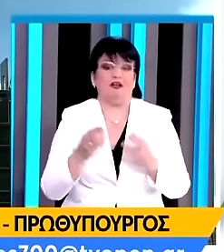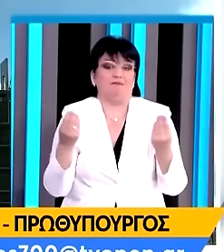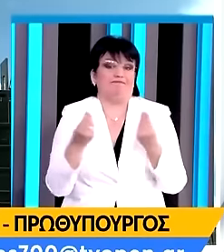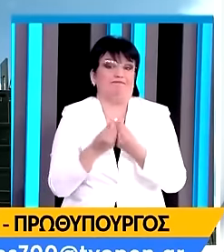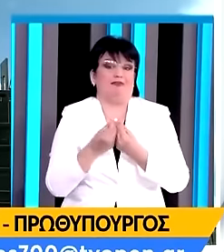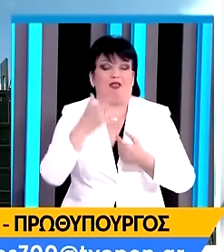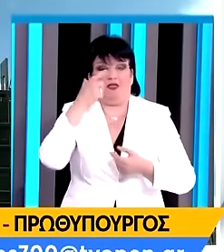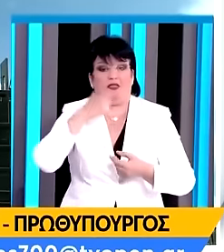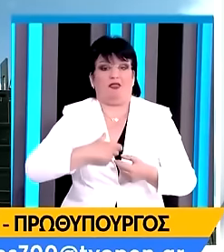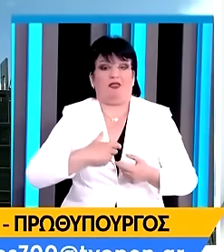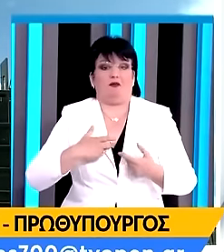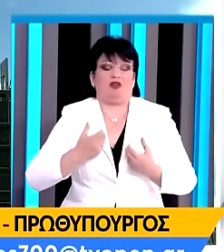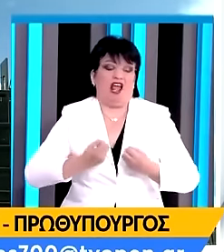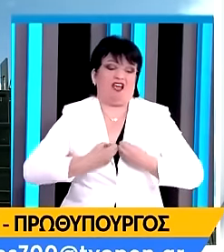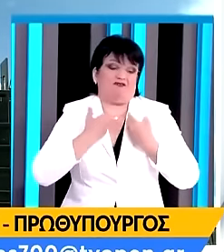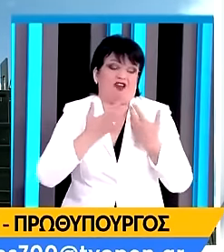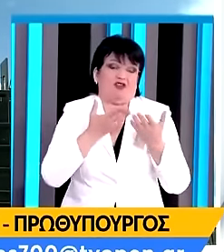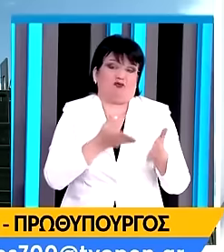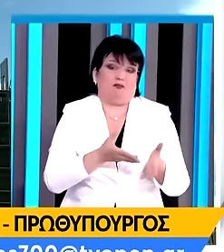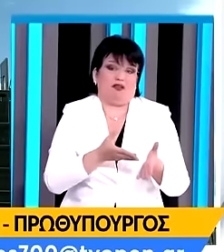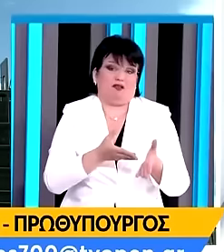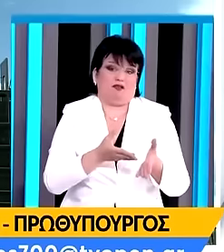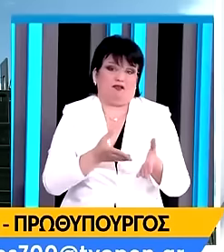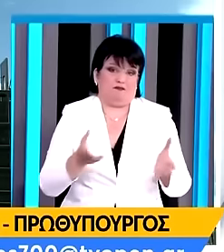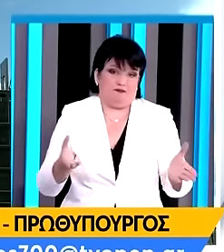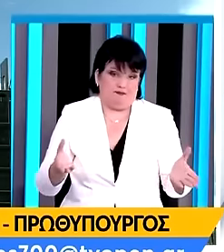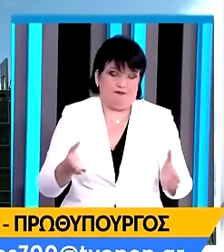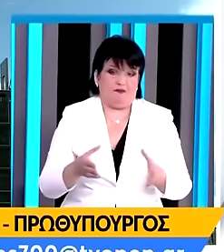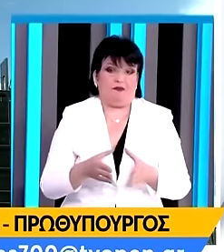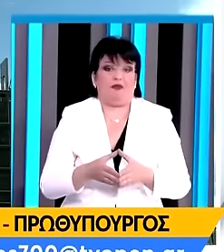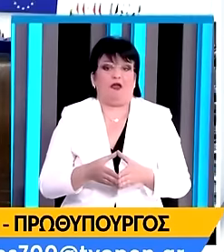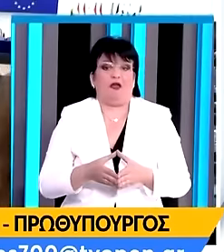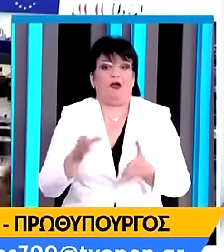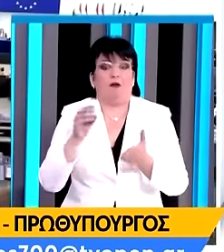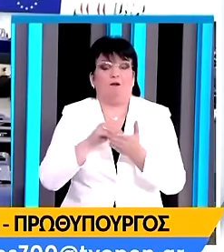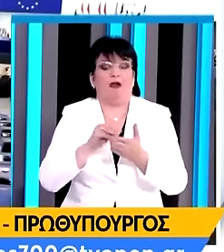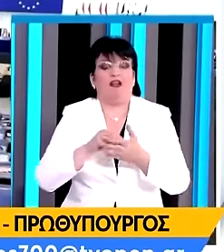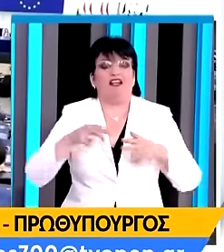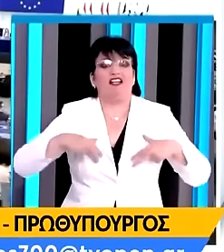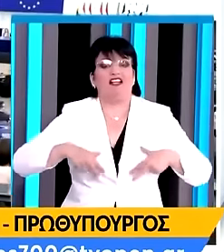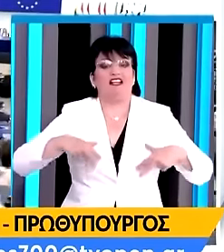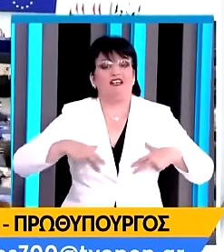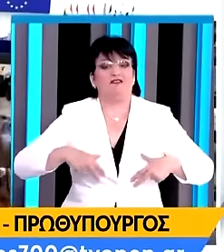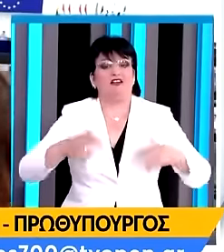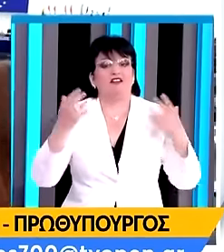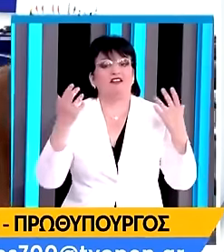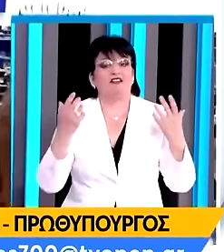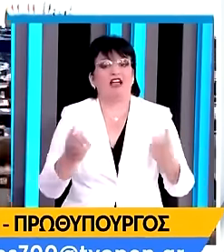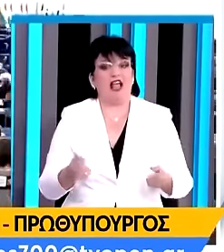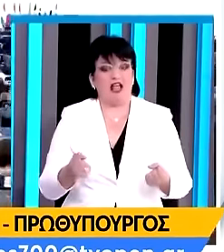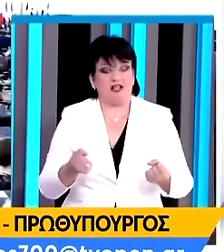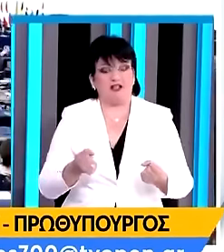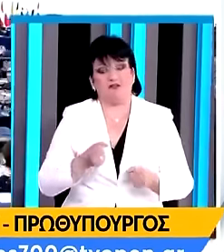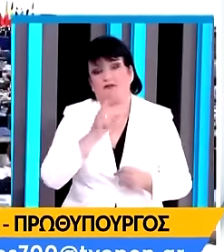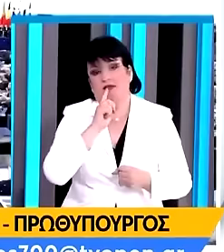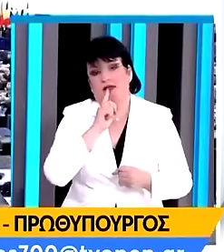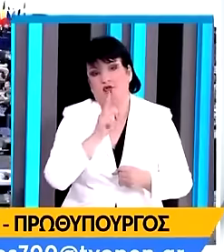στον τρόπο με τον οποίο εκφράζομαι. Θα επαναλάβω όμως ότι η κυβέρνηση αυτή έχει μια εντολή